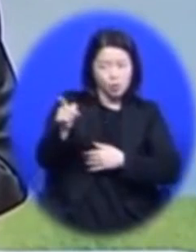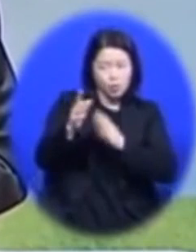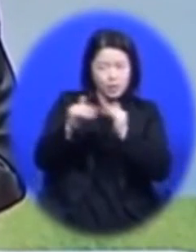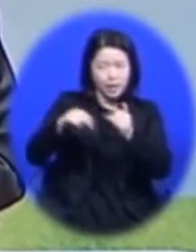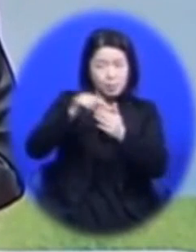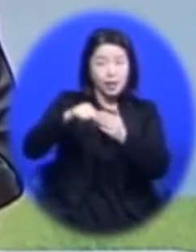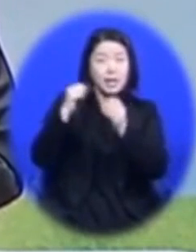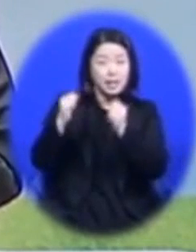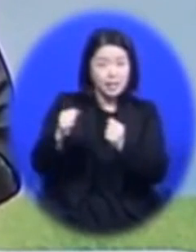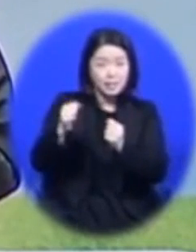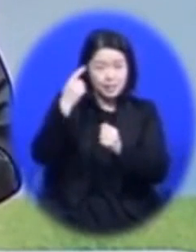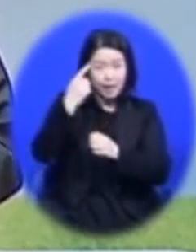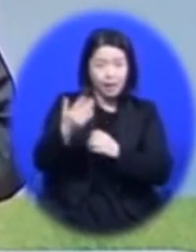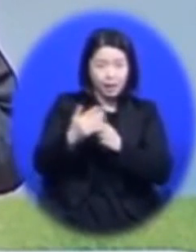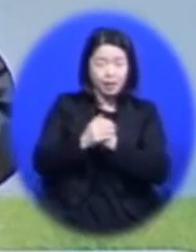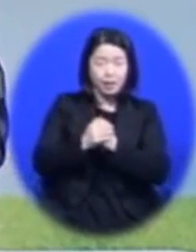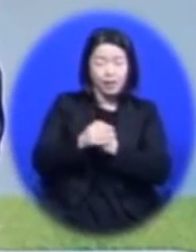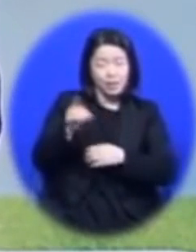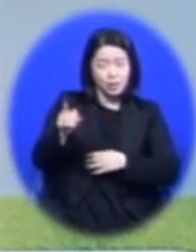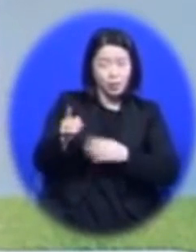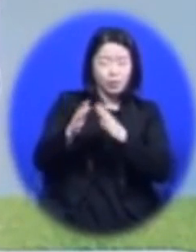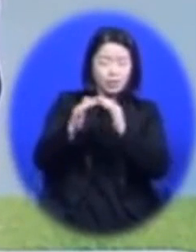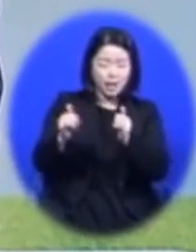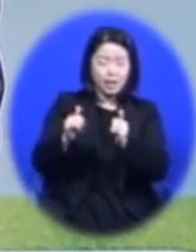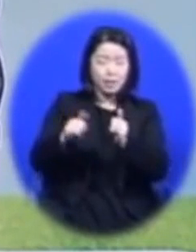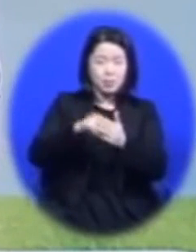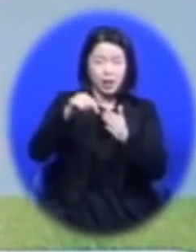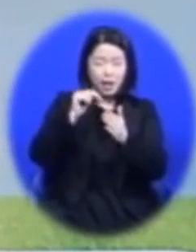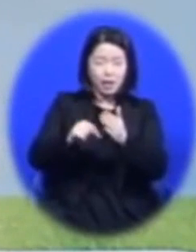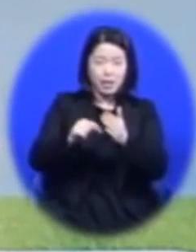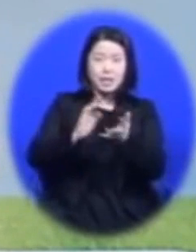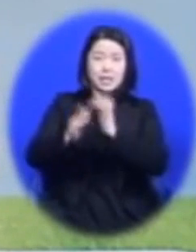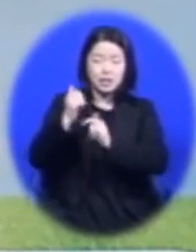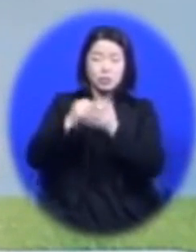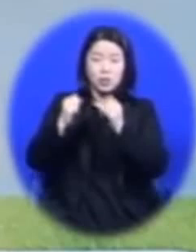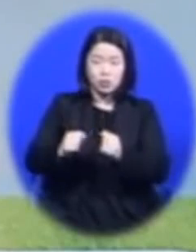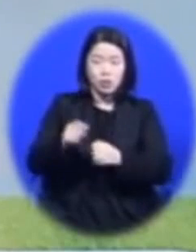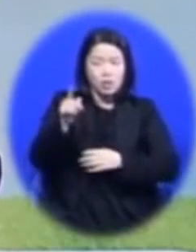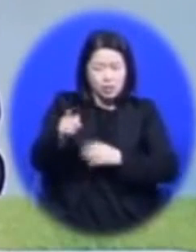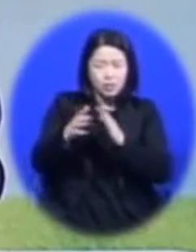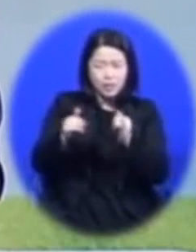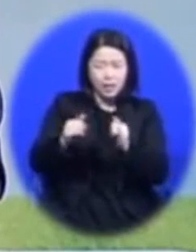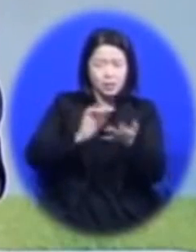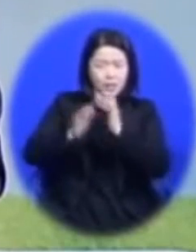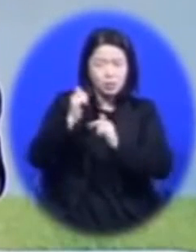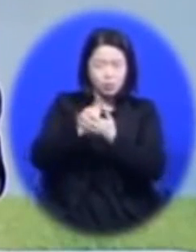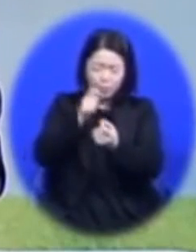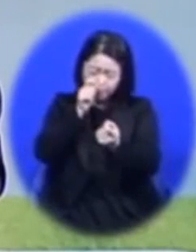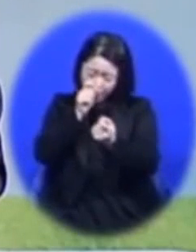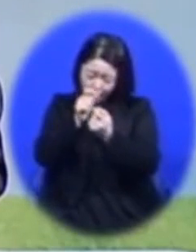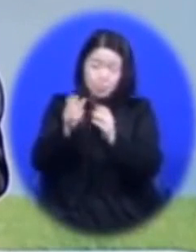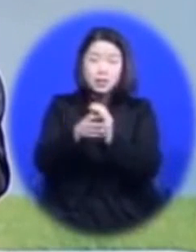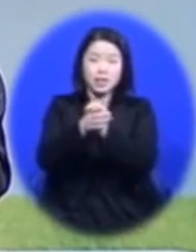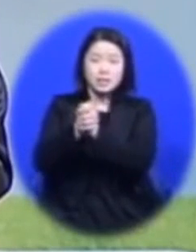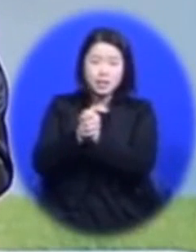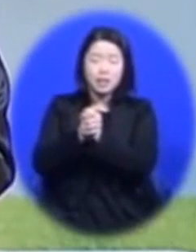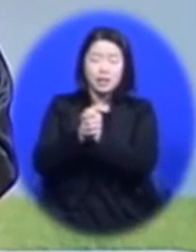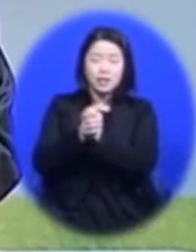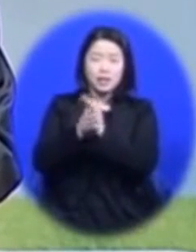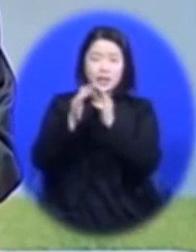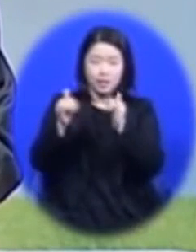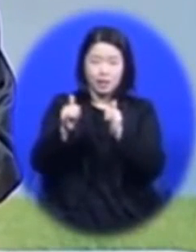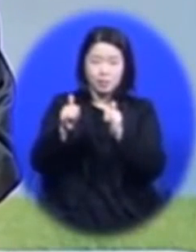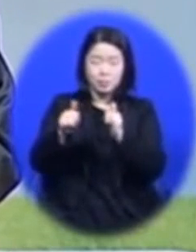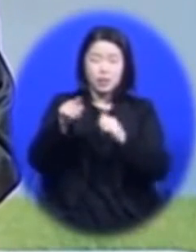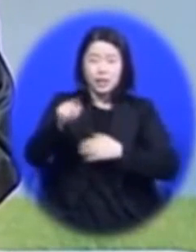계시다. 저 사람 안에 예수님이 정말 계시고 저 사람은 예수님과 굉장히 친밀한 사람이야.